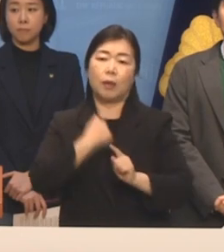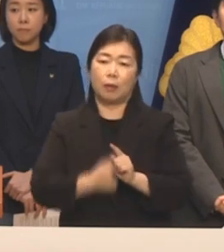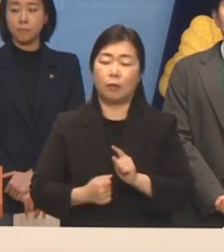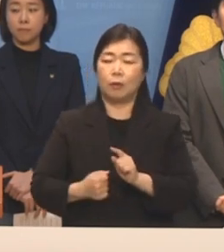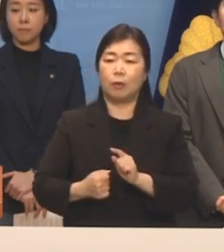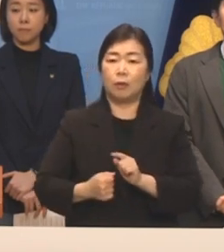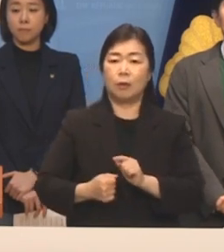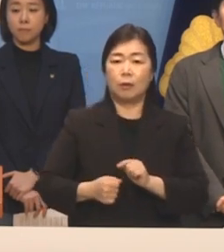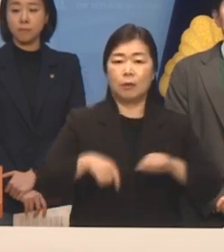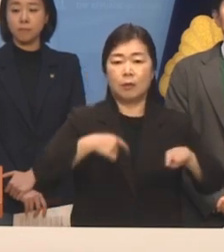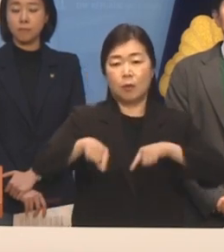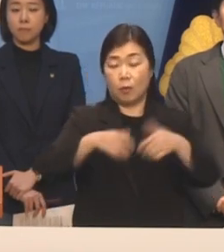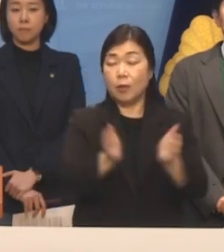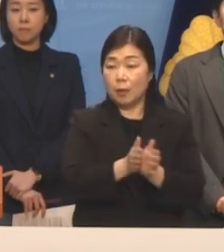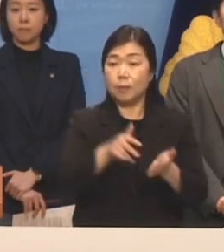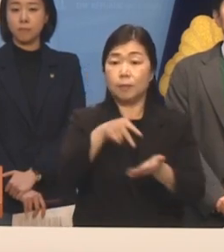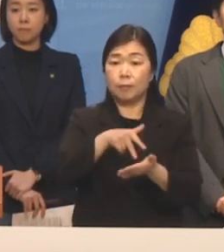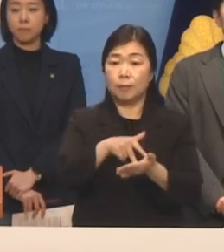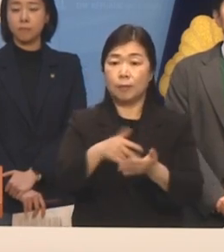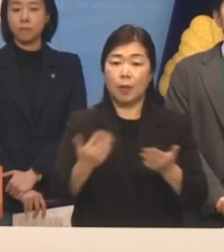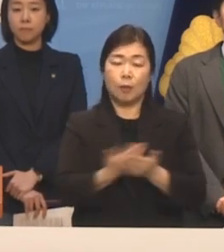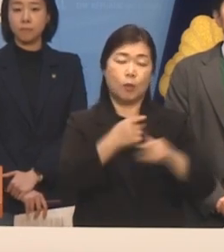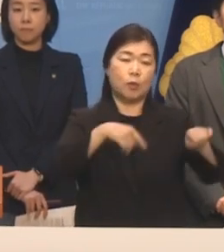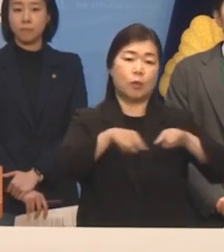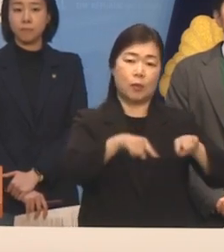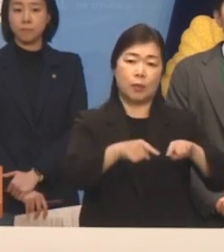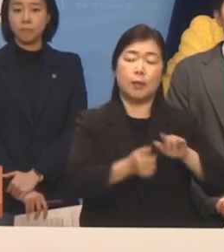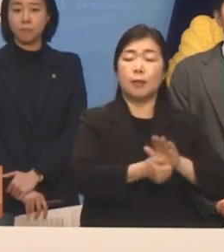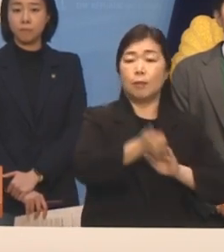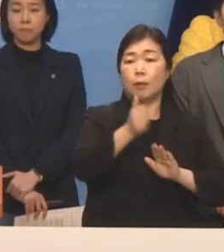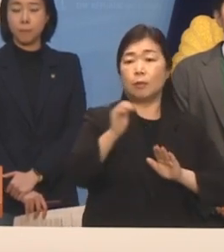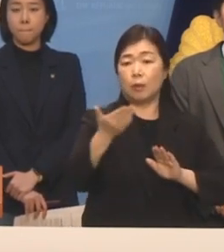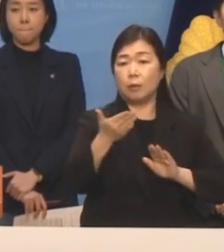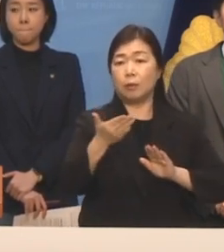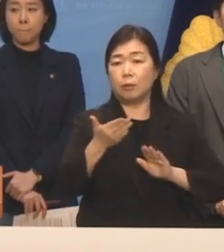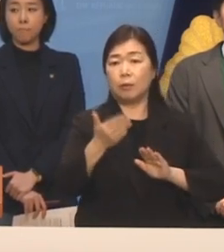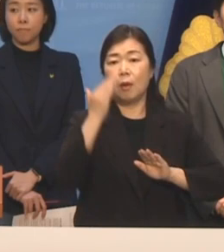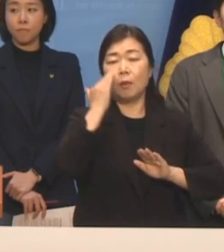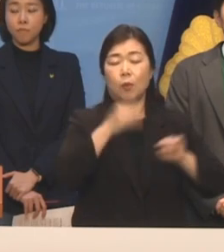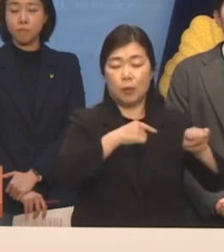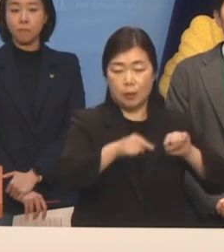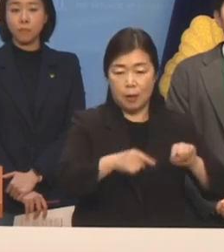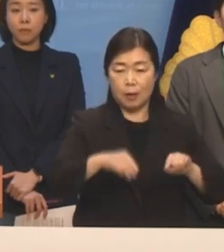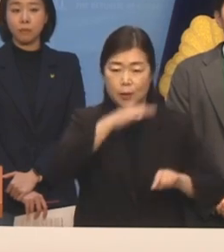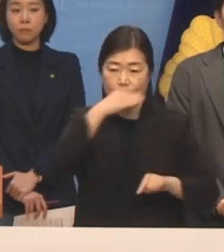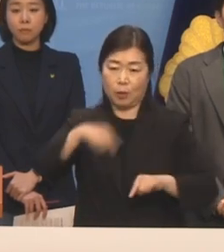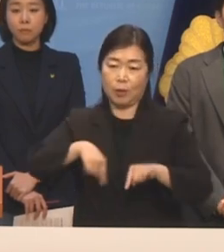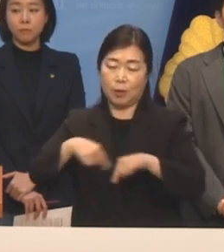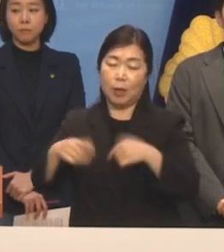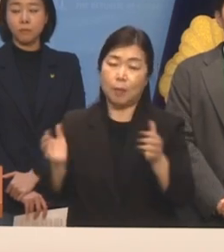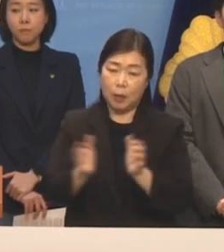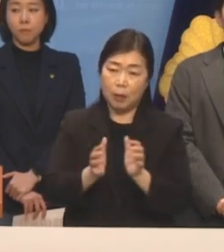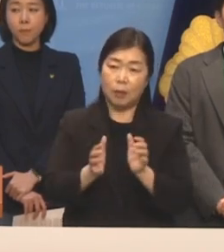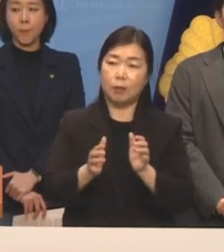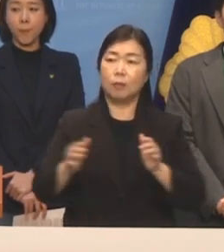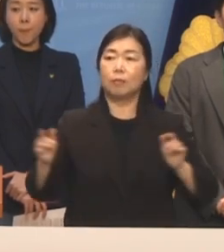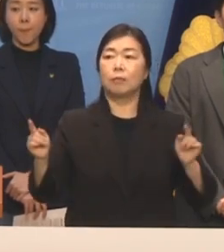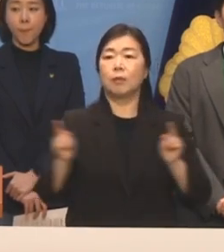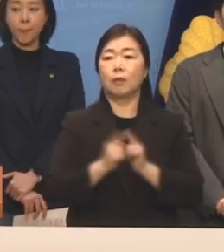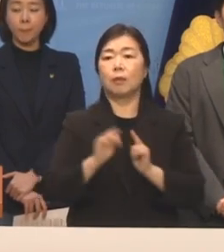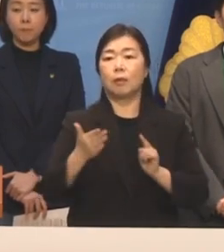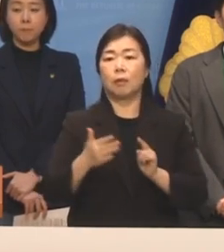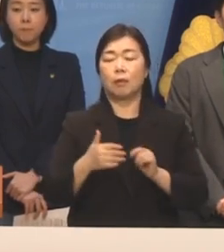다양성의 대한정당, 진보정치의 여전한 희망, 녹색당과 정의당이 만난 녹색정의당에